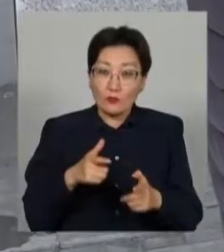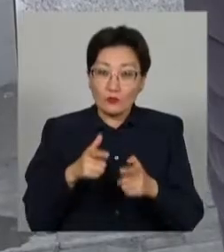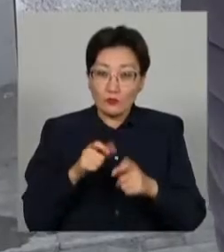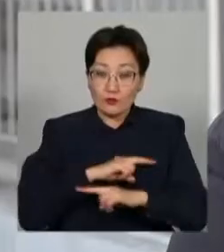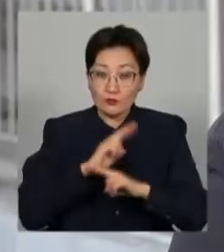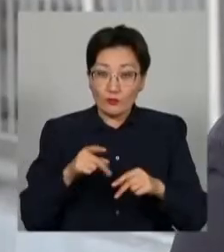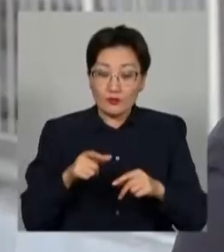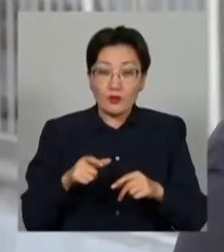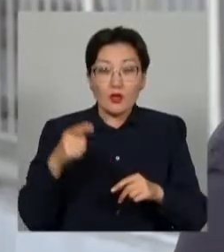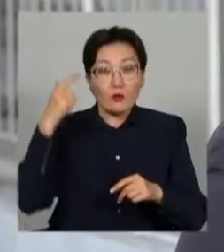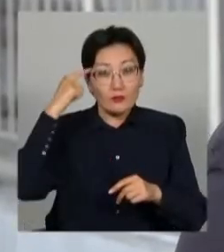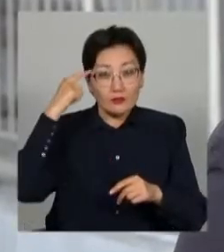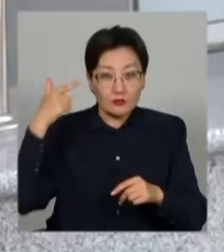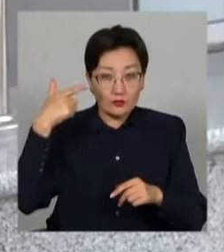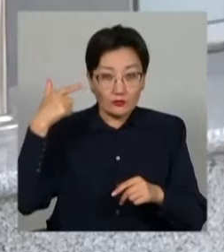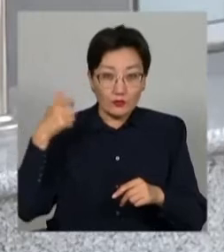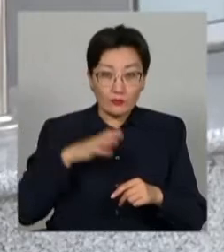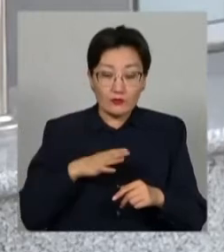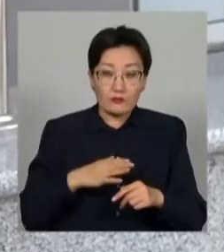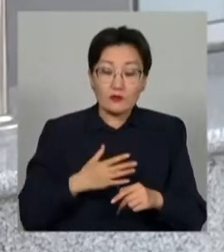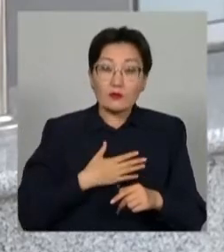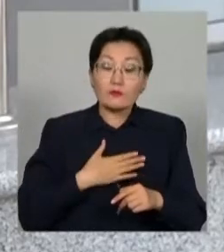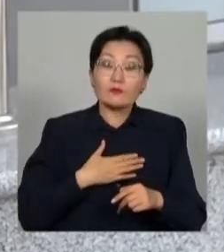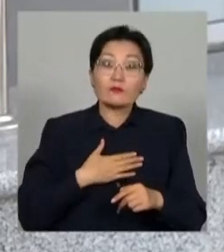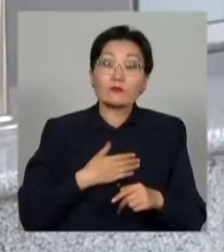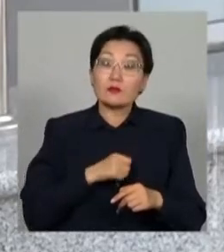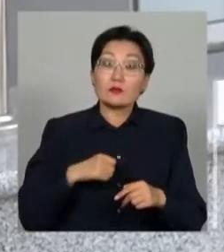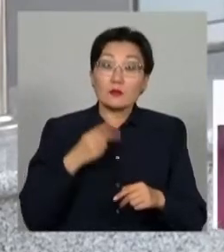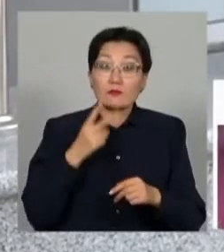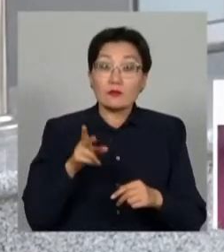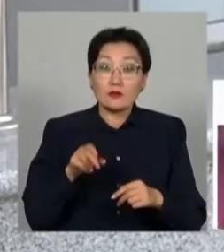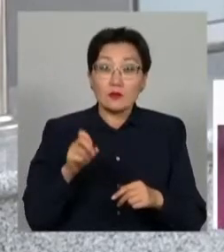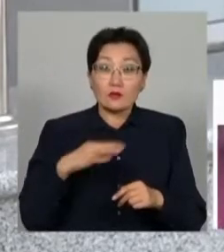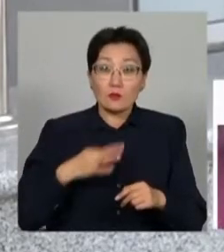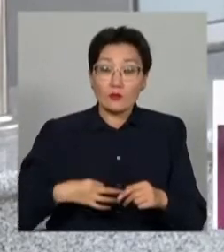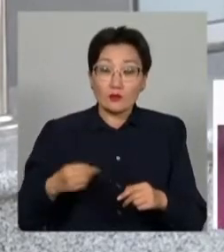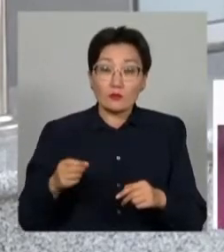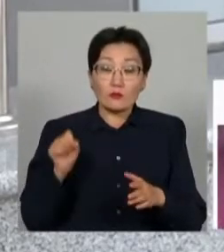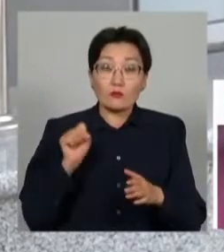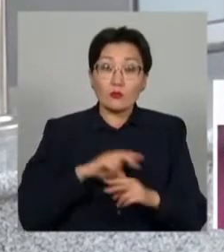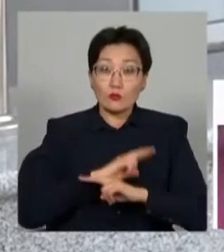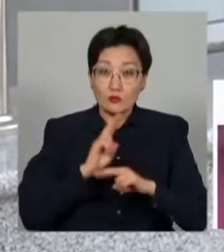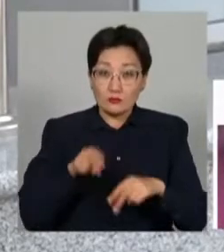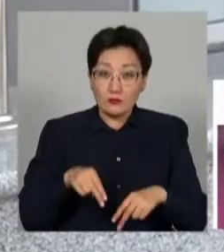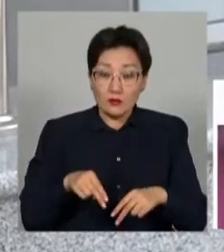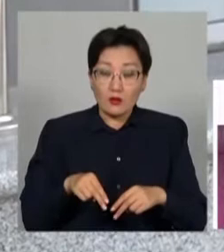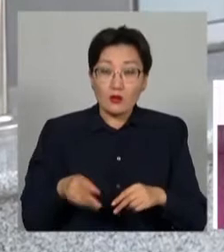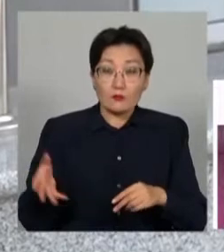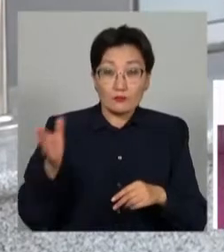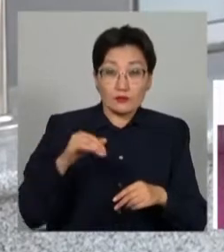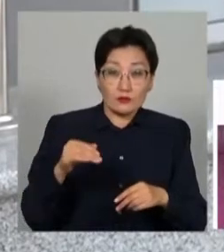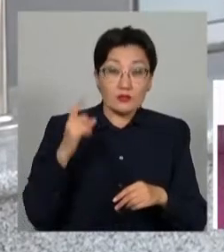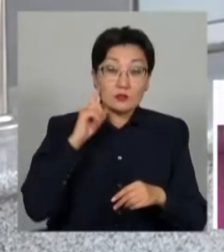сөзінше оқ ұлының басына тиген. Көз алдымда өлді балам. Жүр кеттік деп мына нелерді